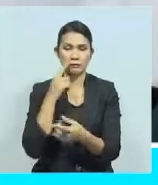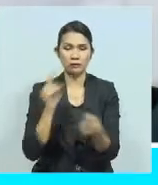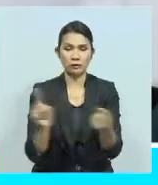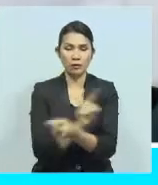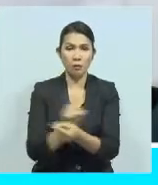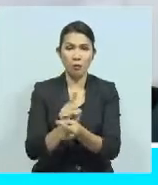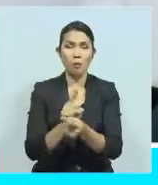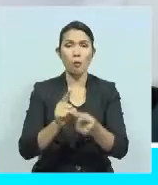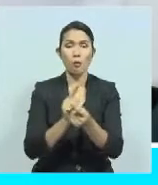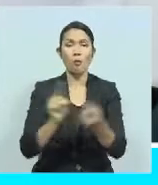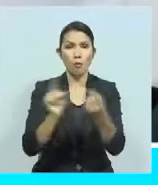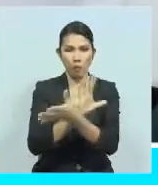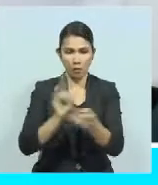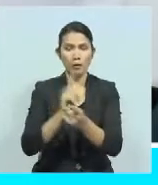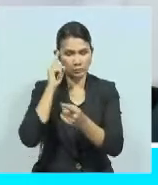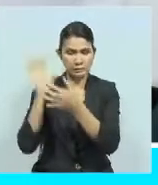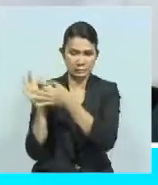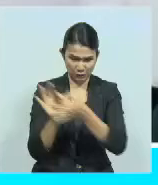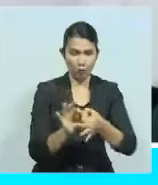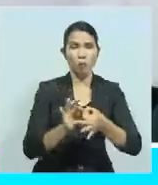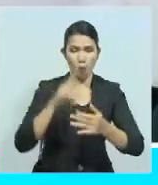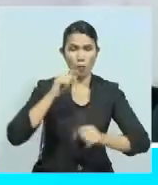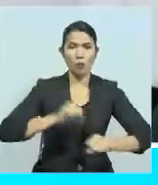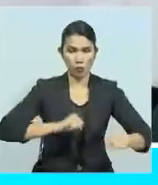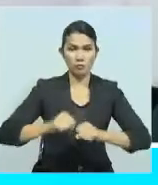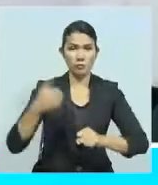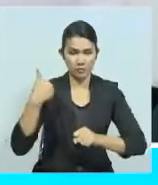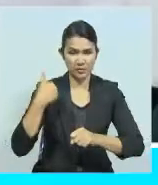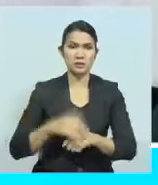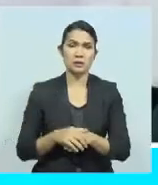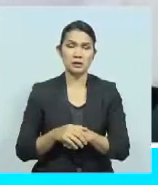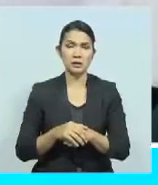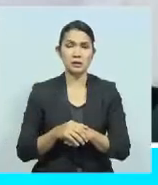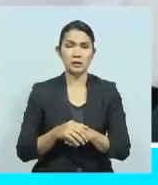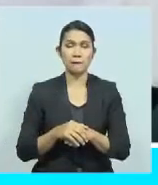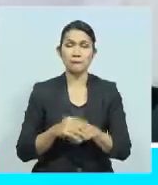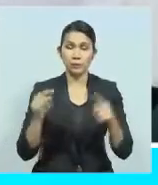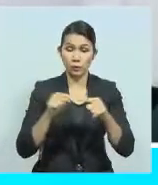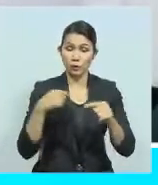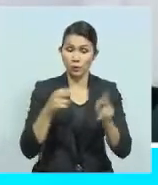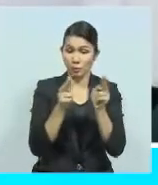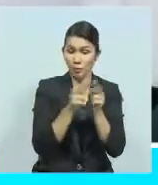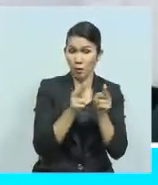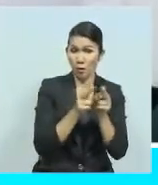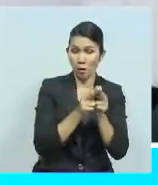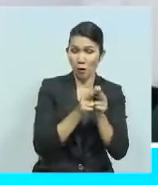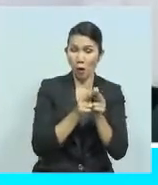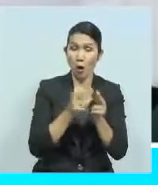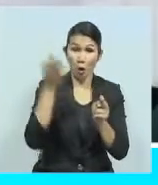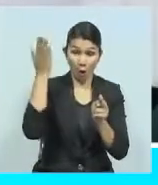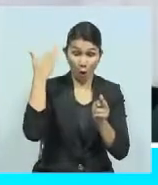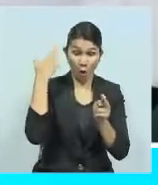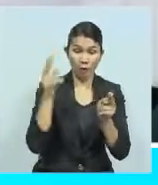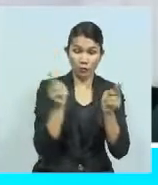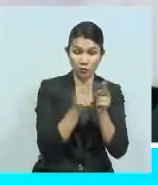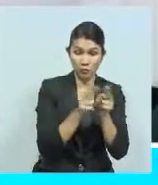ฒนธรรมที่เปลี่ยนแปลงเนี่ยก็มีผลต่อแนวคิดของวัยรุ่นช่วงหนึ่งการแต่งการมีเพศสัมพันธ์ก่อนแต่งงานอาจจะดูเป็นเรื่องผิดในปัจจุบัน